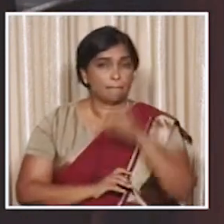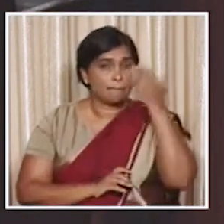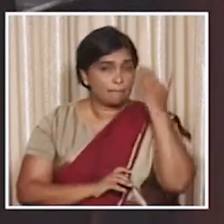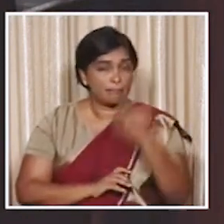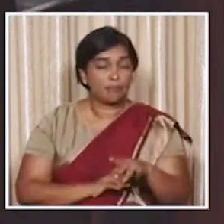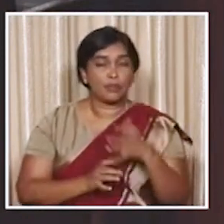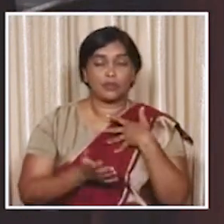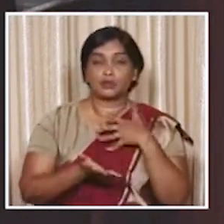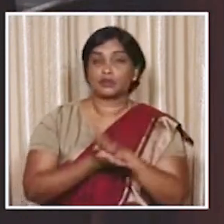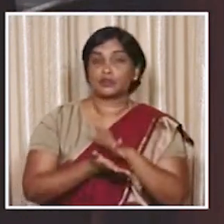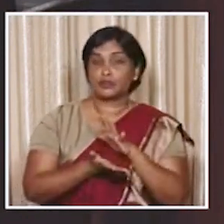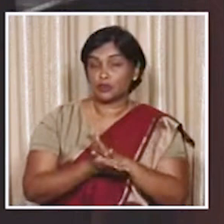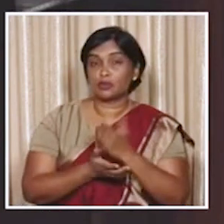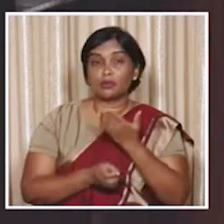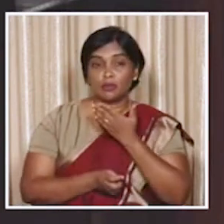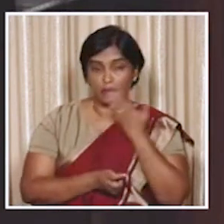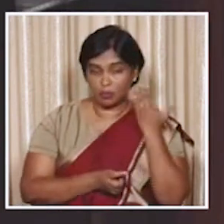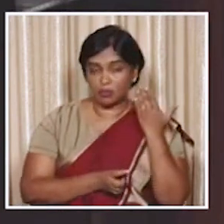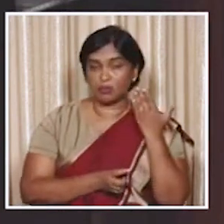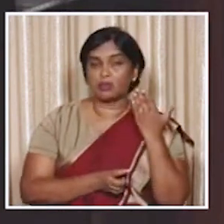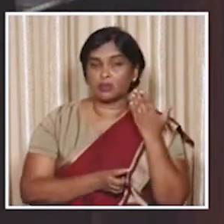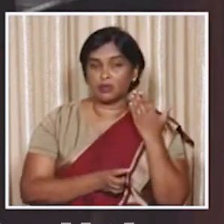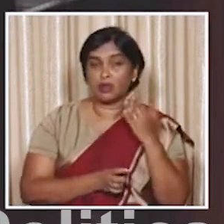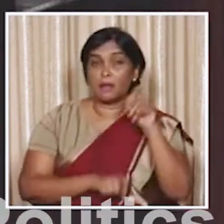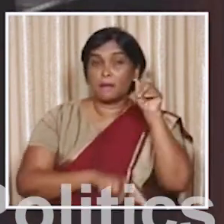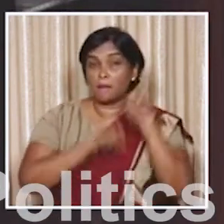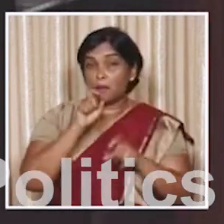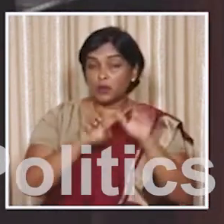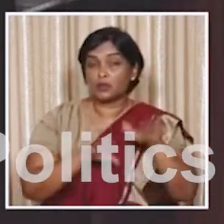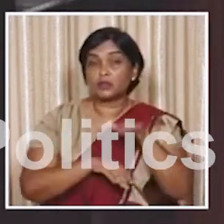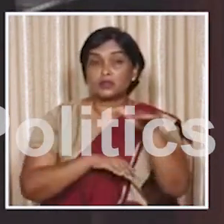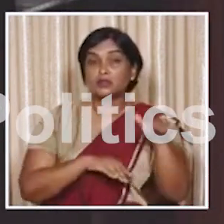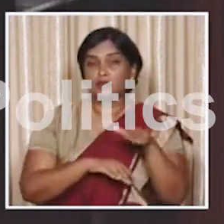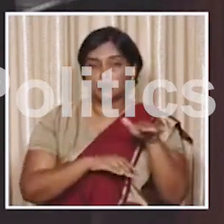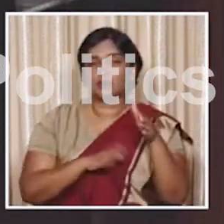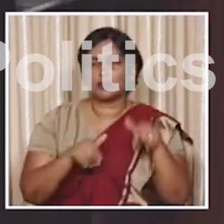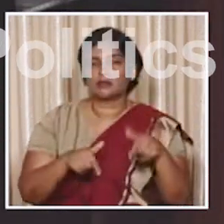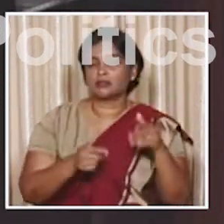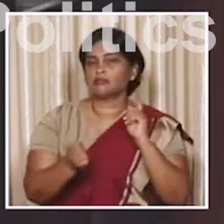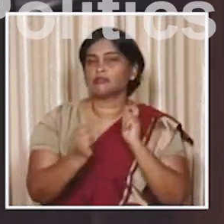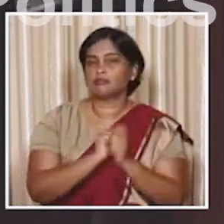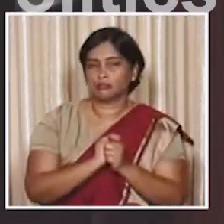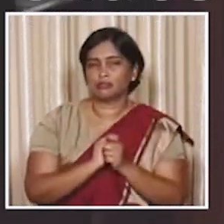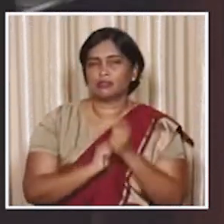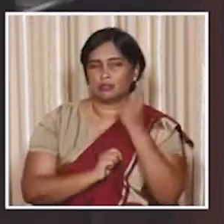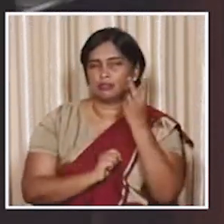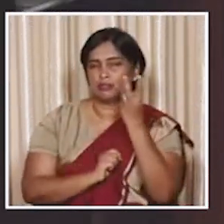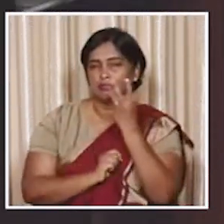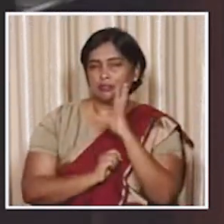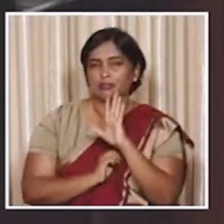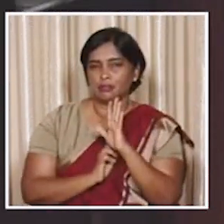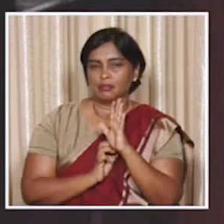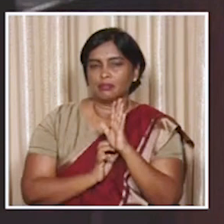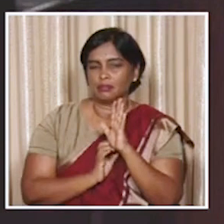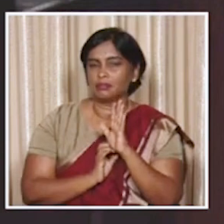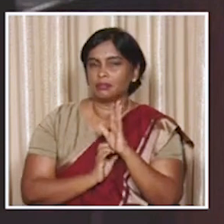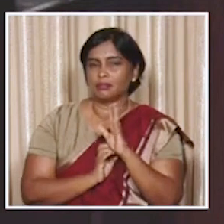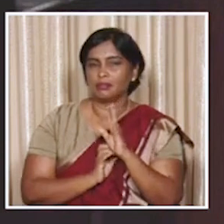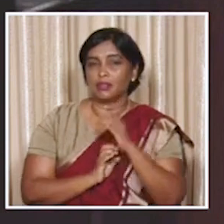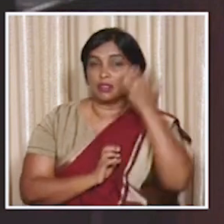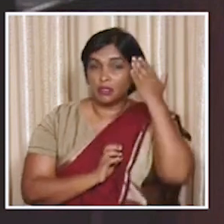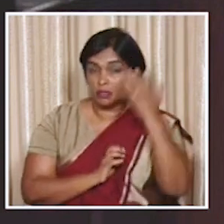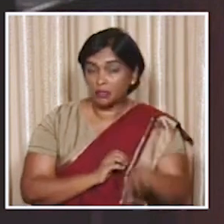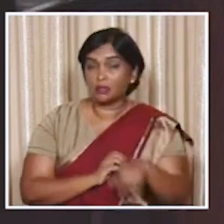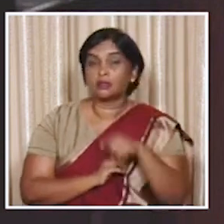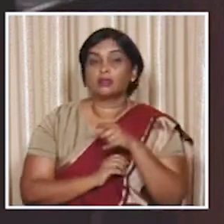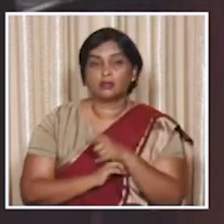ඒ මරණය සතුටක් කරගන්න පුළුවන් මිනිස්සු ඉන්න සමාජයක් බාට මේ සමාජය අතපත් වෙලා අතලොස්සයි අතලොස්සා. ඒ